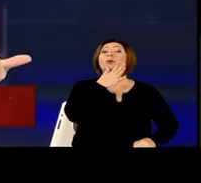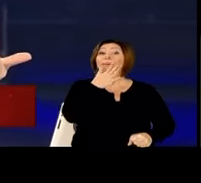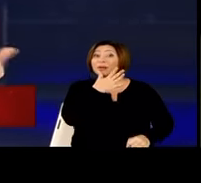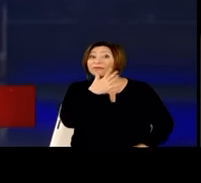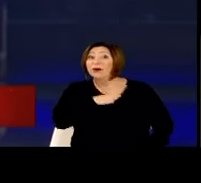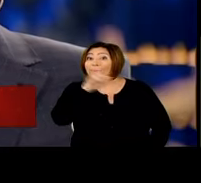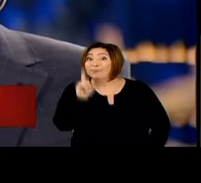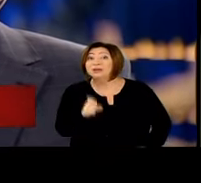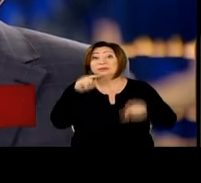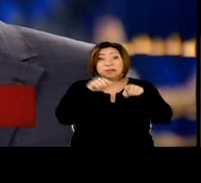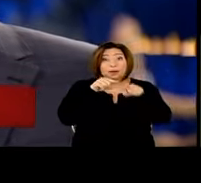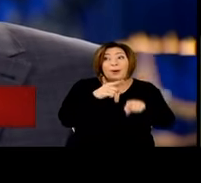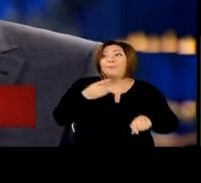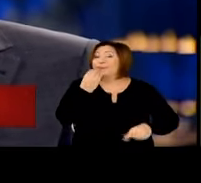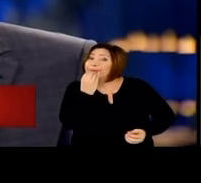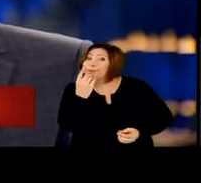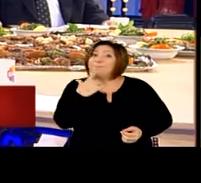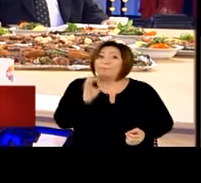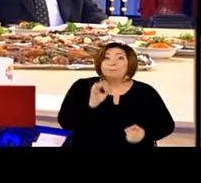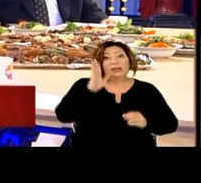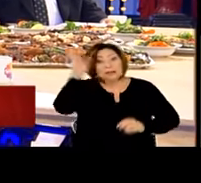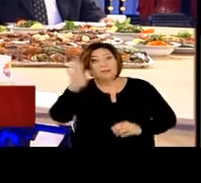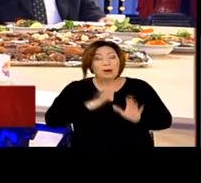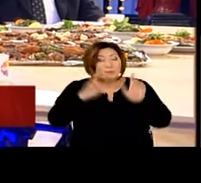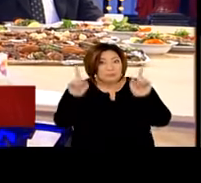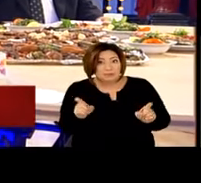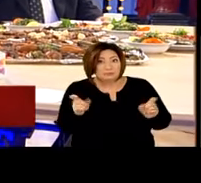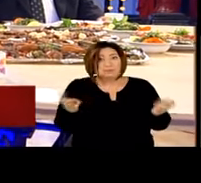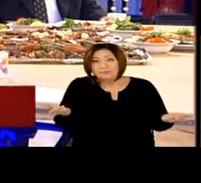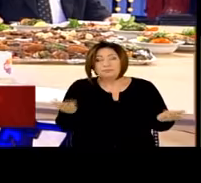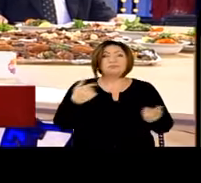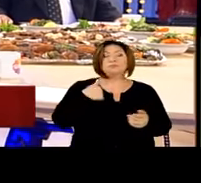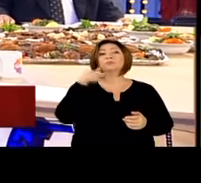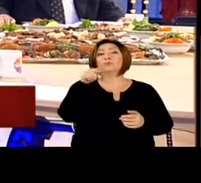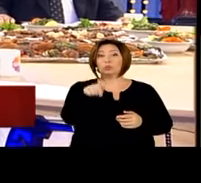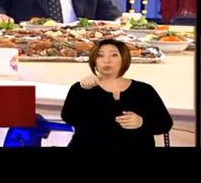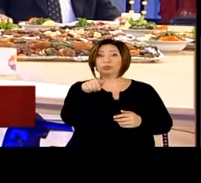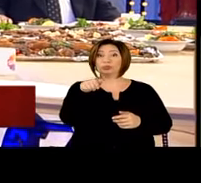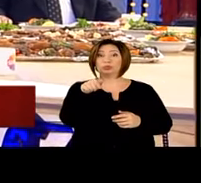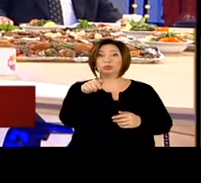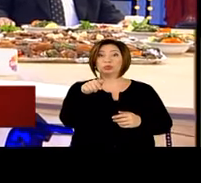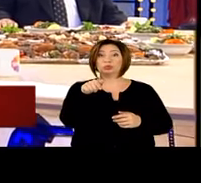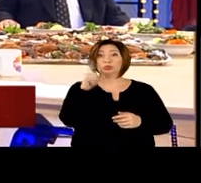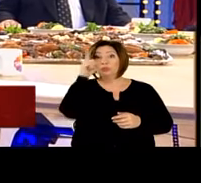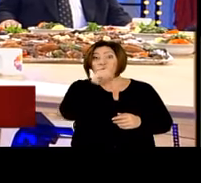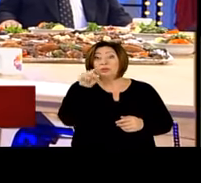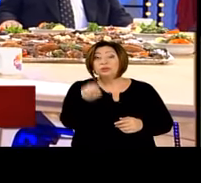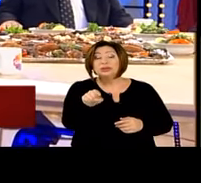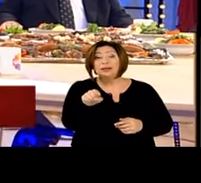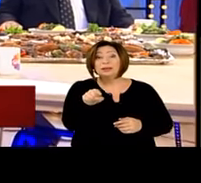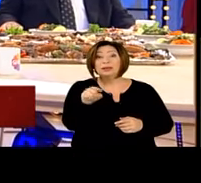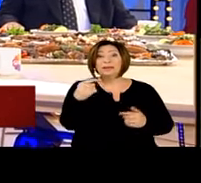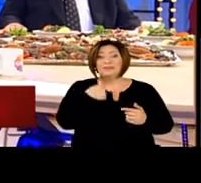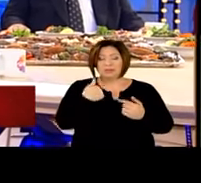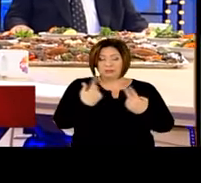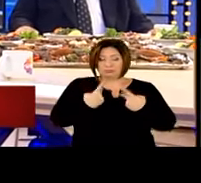mı? İşte, takip edeni, gideni var mı? Yani biz bunun arayı işte bu yüzden